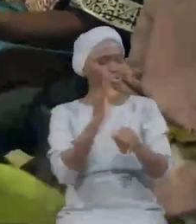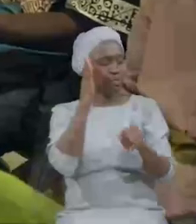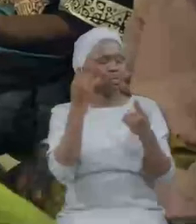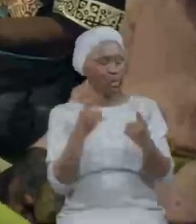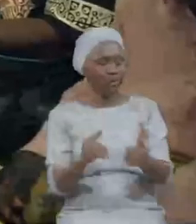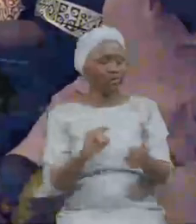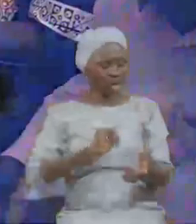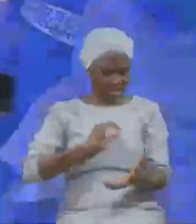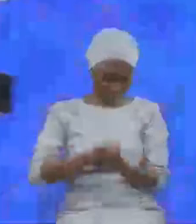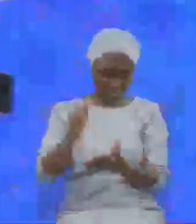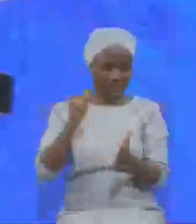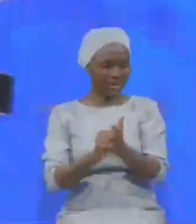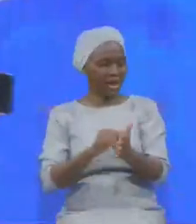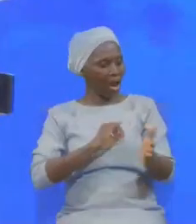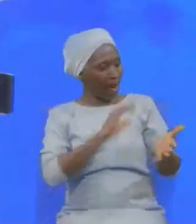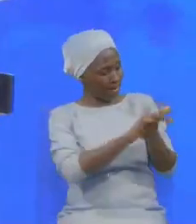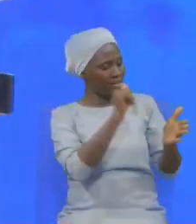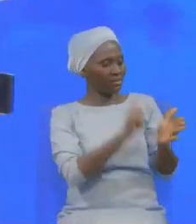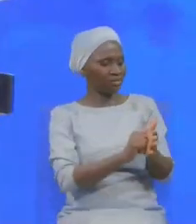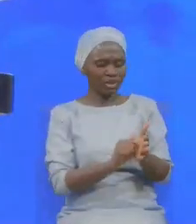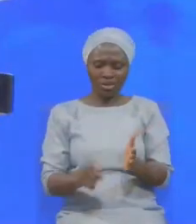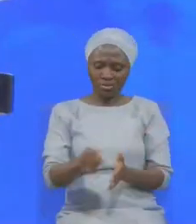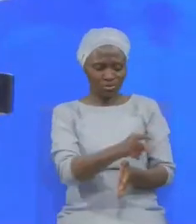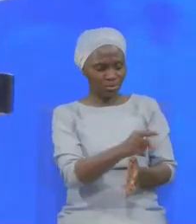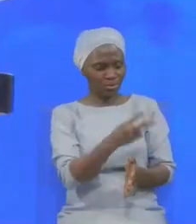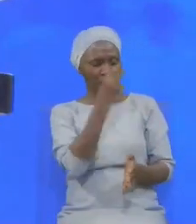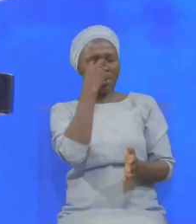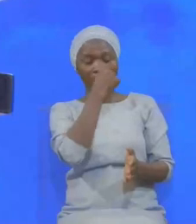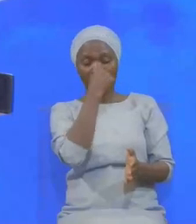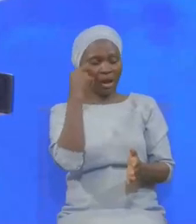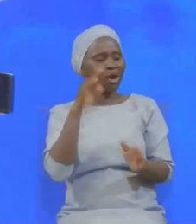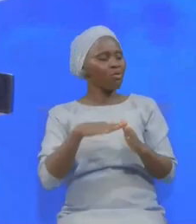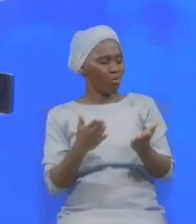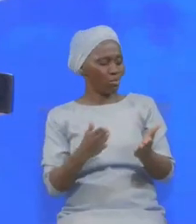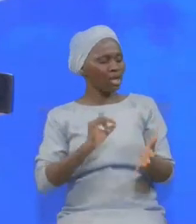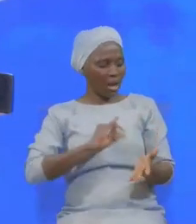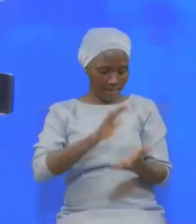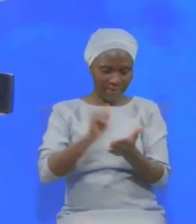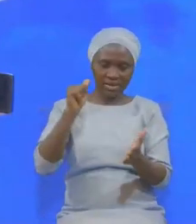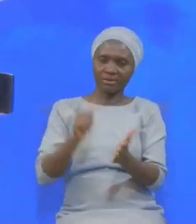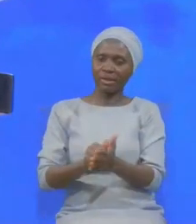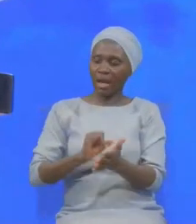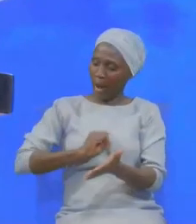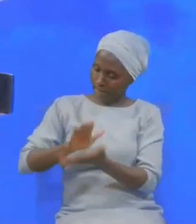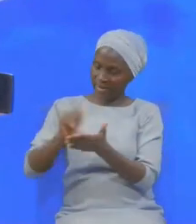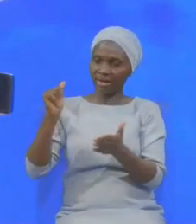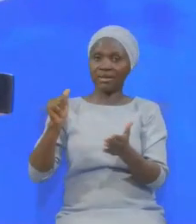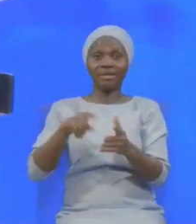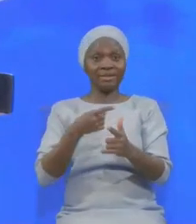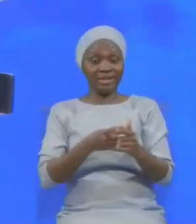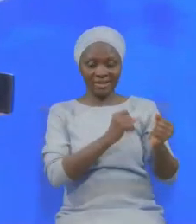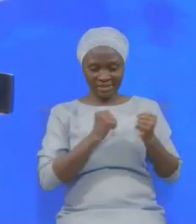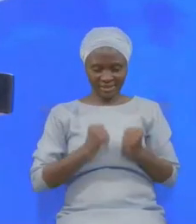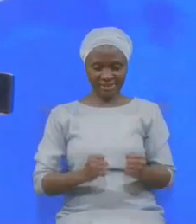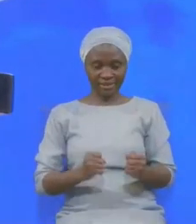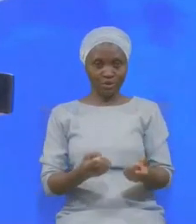cela. Ces yeux aveugles vont s'ouvrir. Je crois cela. La force